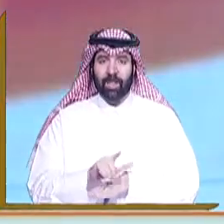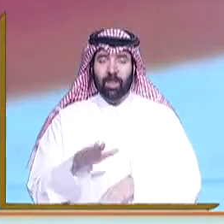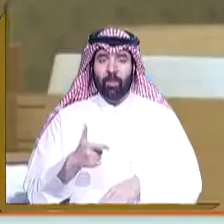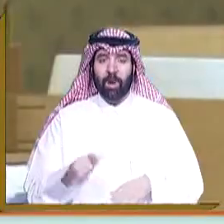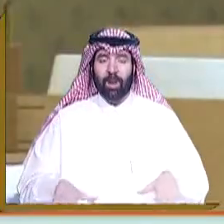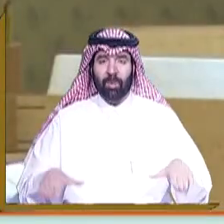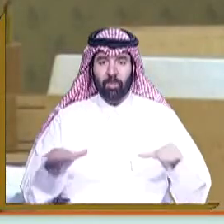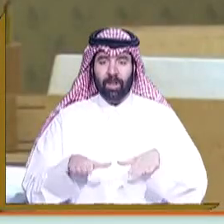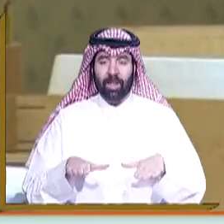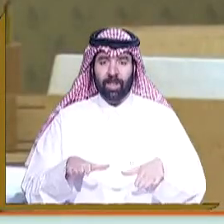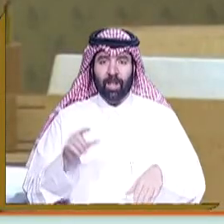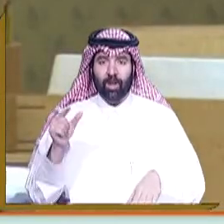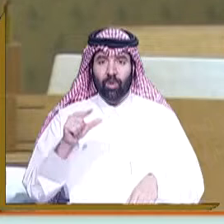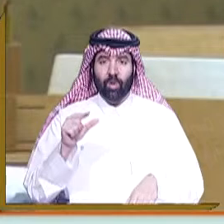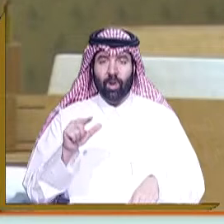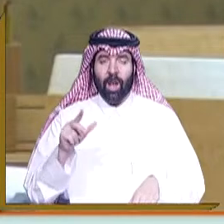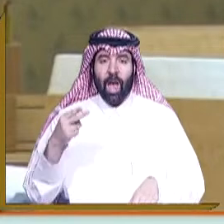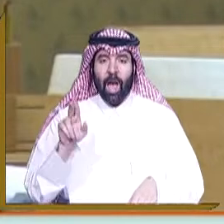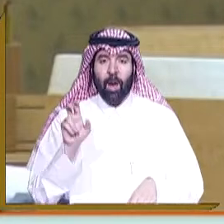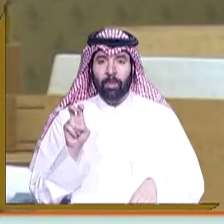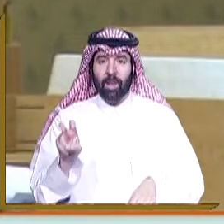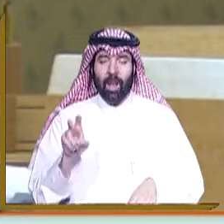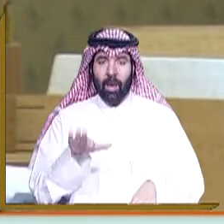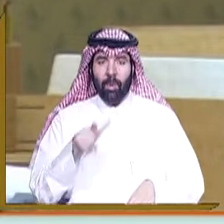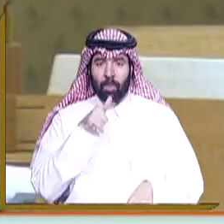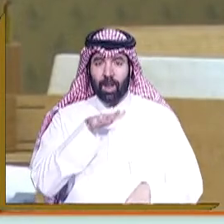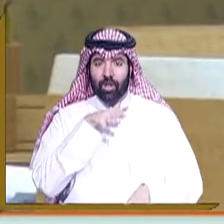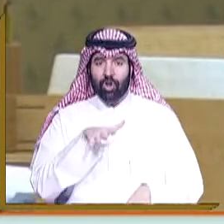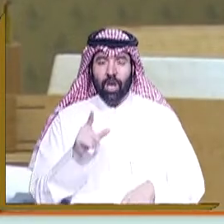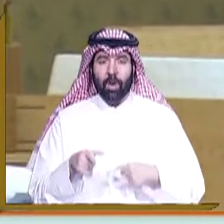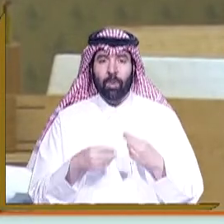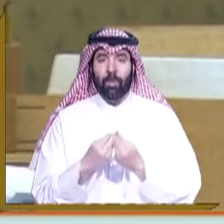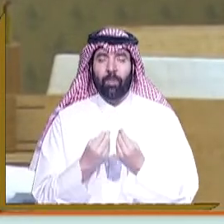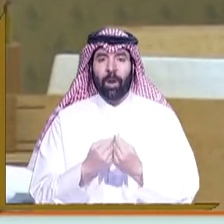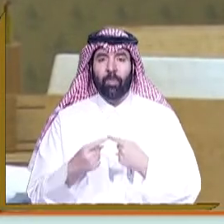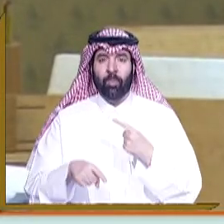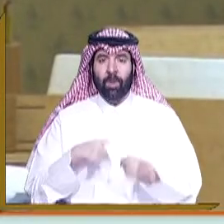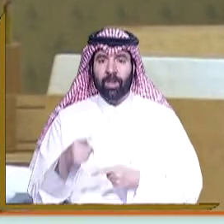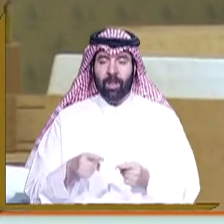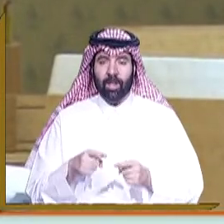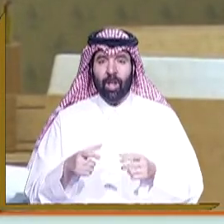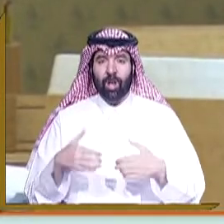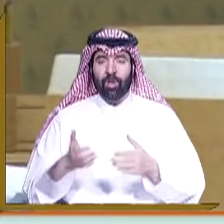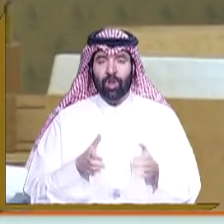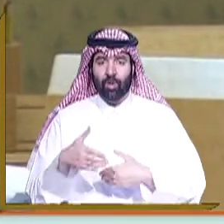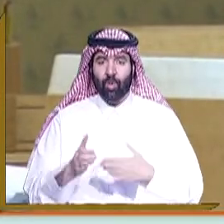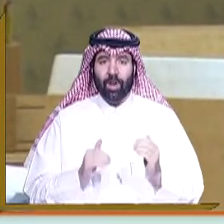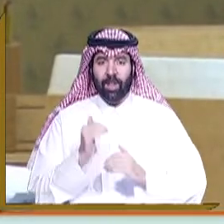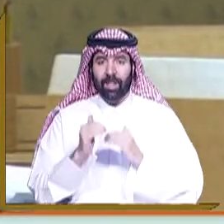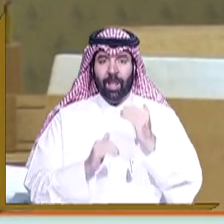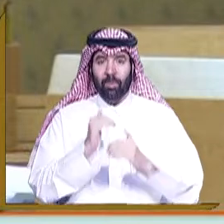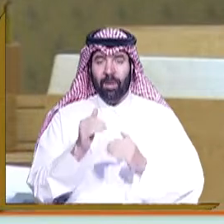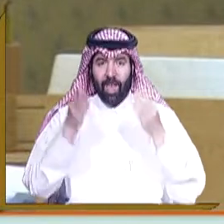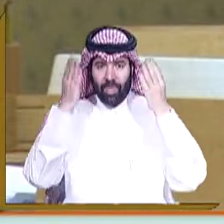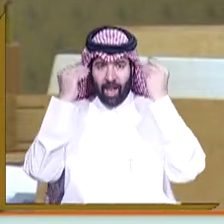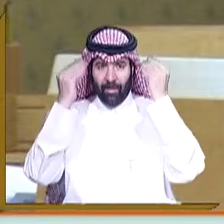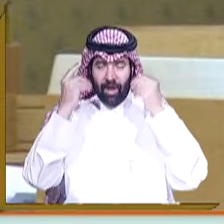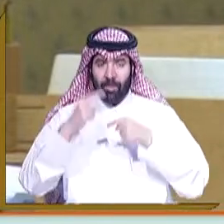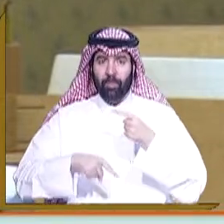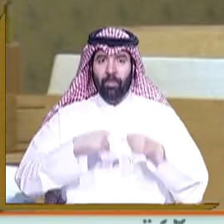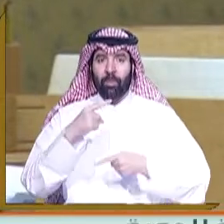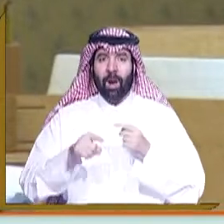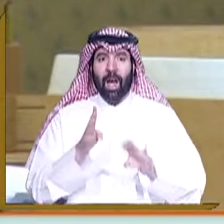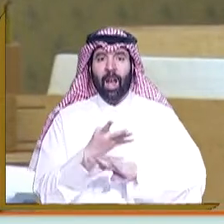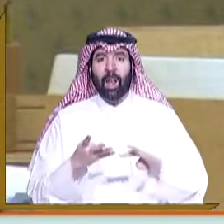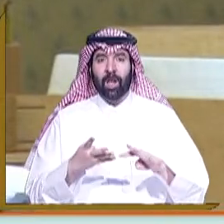المجلس الشيخ الدكتور عبد الله آل الشيخ. ودعا مجلس الشورى خلال الجلسة صندوق التنمية الثقافي إلى تطوير